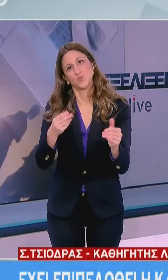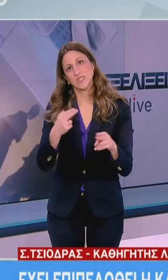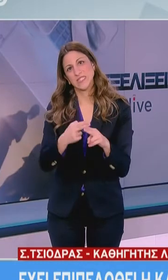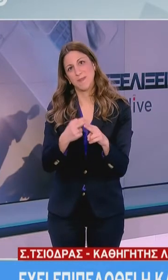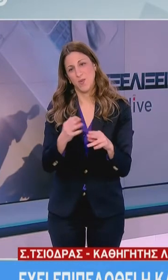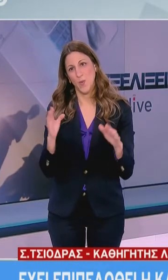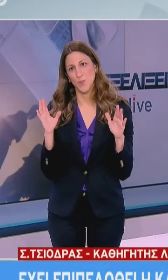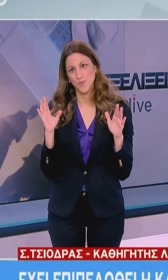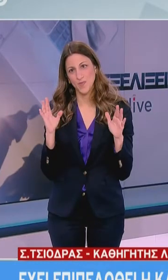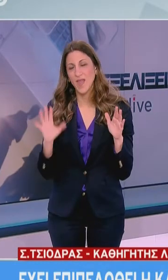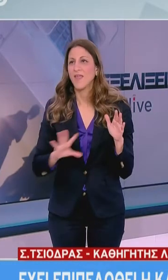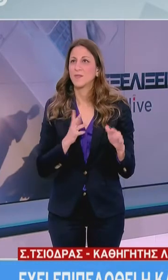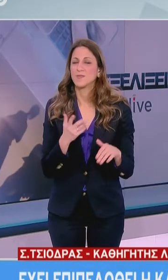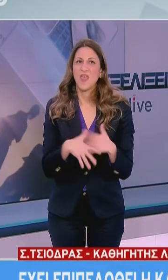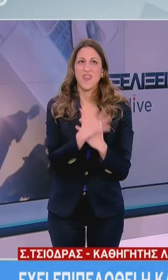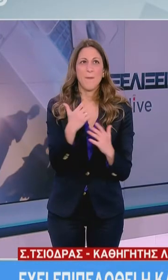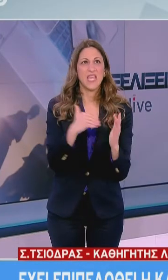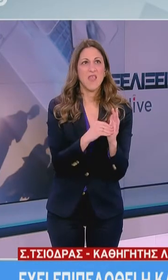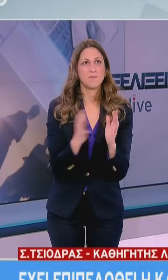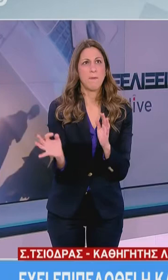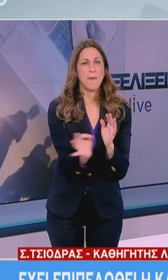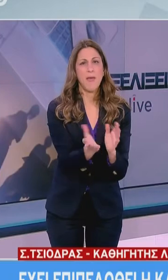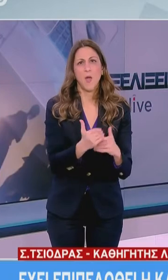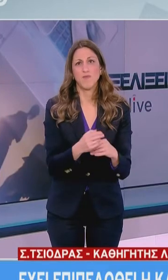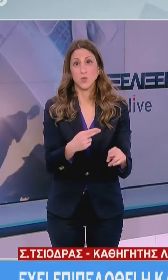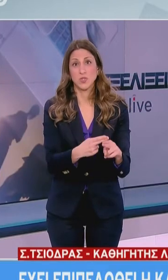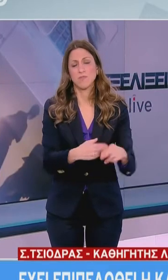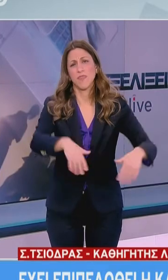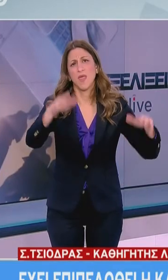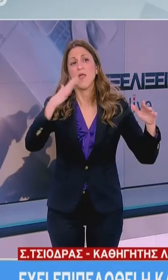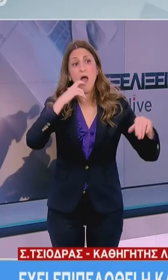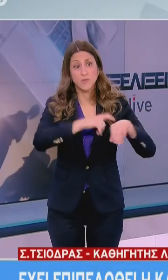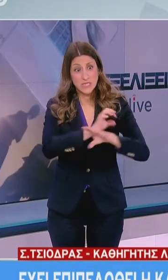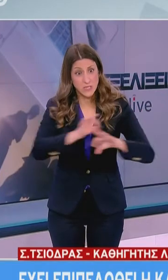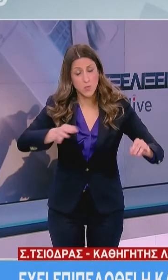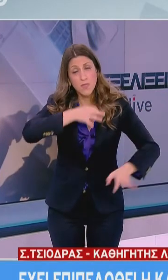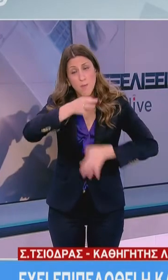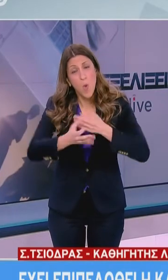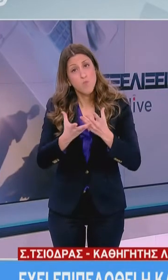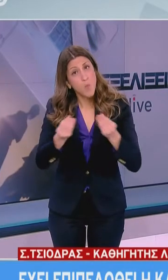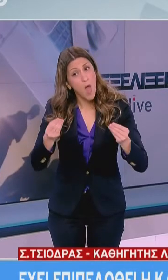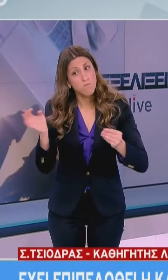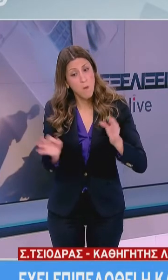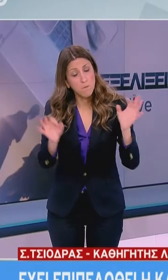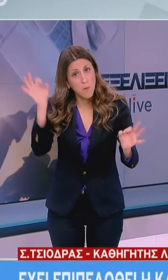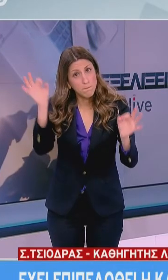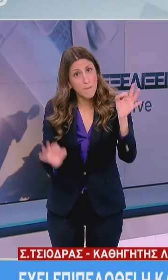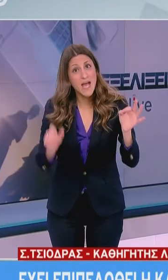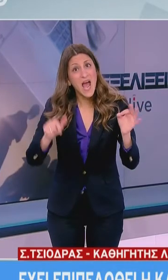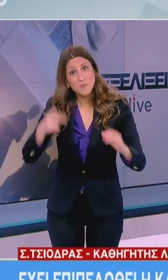το σημαντικότερο μήνυμα αν έχεις 10 ή 15 χιλιάδες τον πληθυσμό. Κανένας δεν μπορεί να το πει με σιγουριά. Το εύρος είναι μεγάλο, η μαθηματική αβεβαιότητα